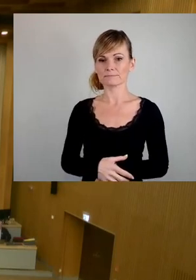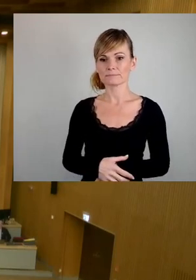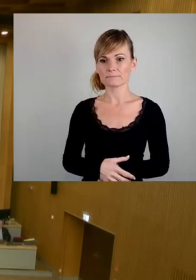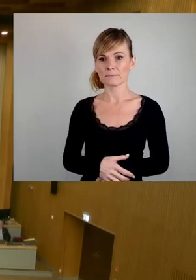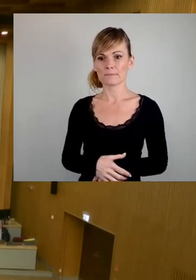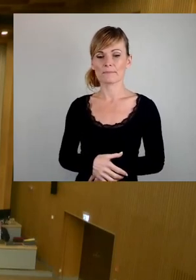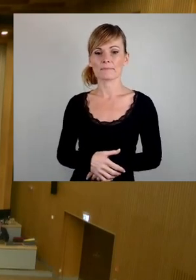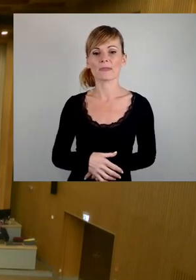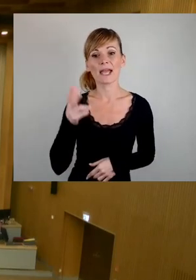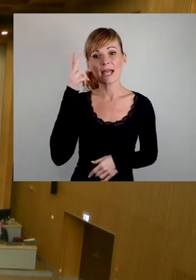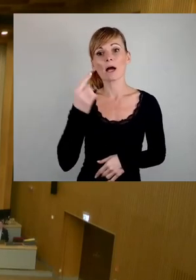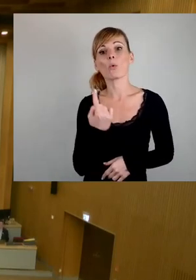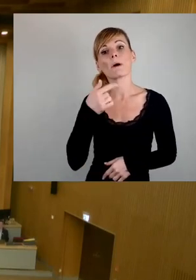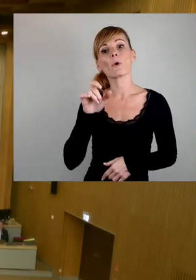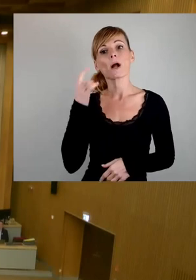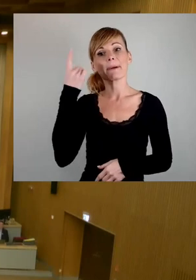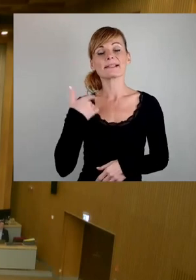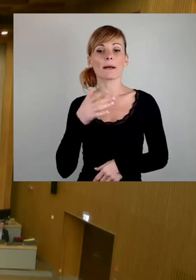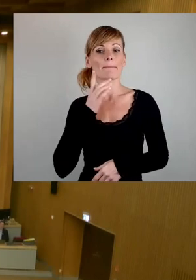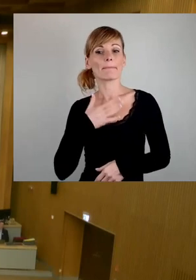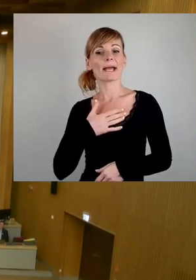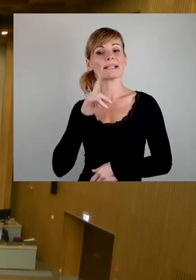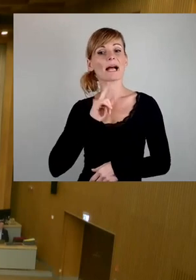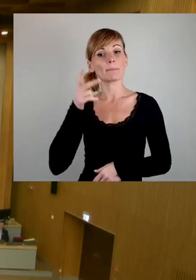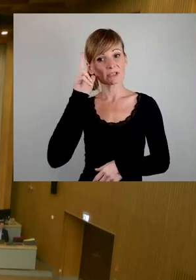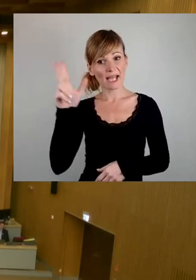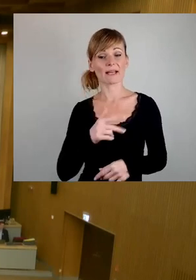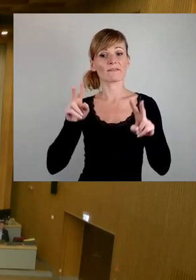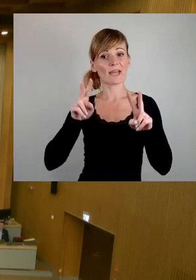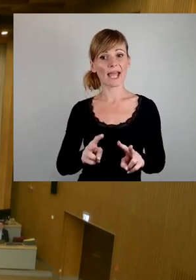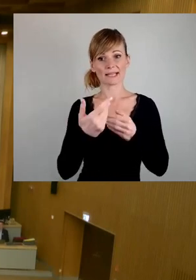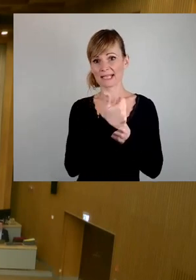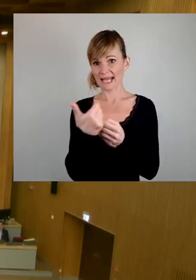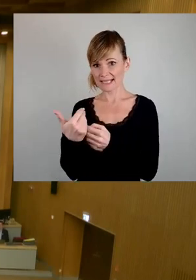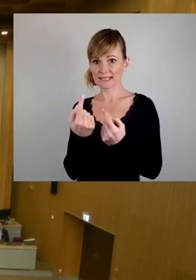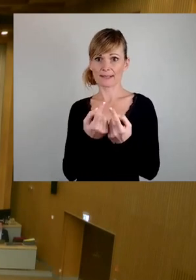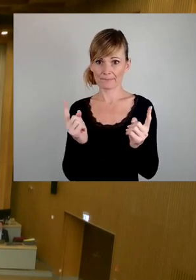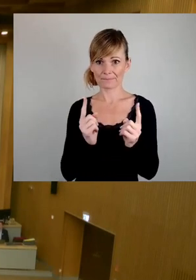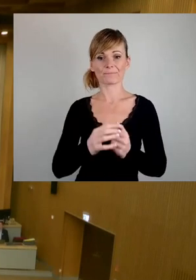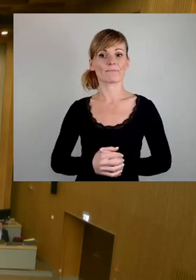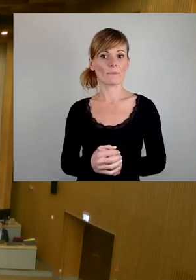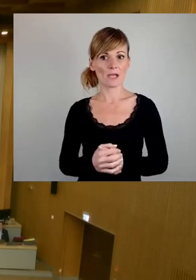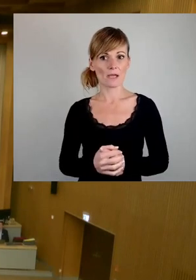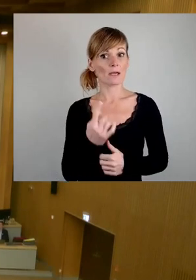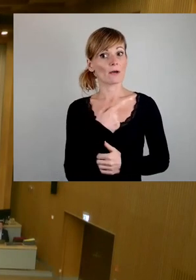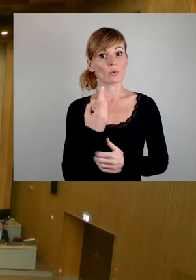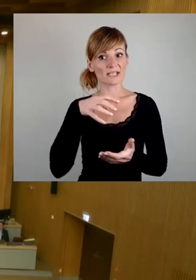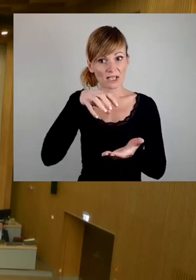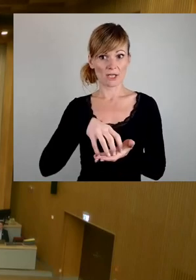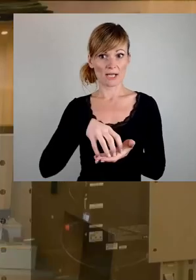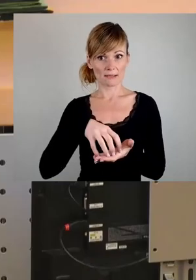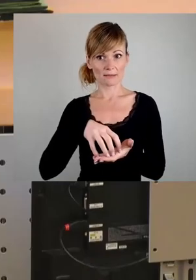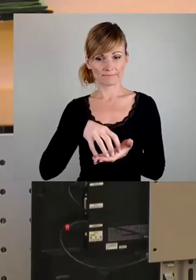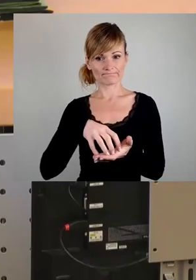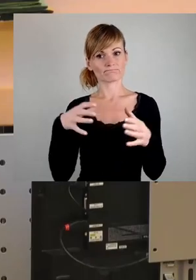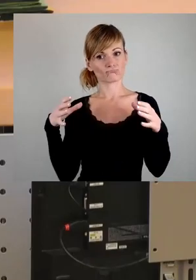Herr Oberbürgermeister, meine Damen und Herren, verehrte Gäste, jene Teile unserer Stadt, die bisher